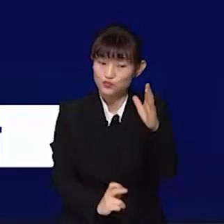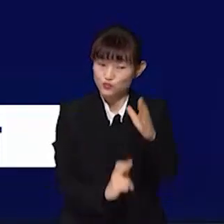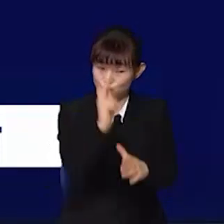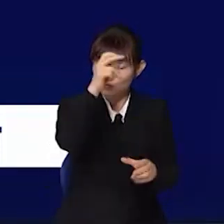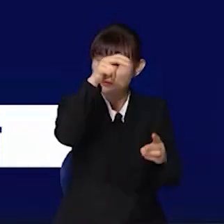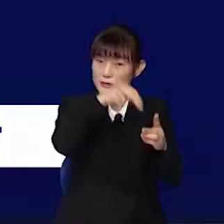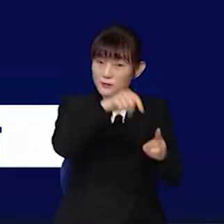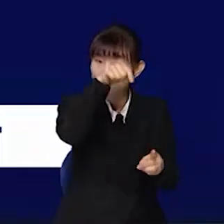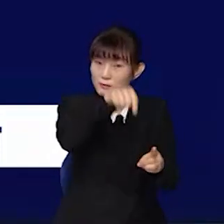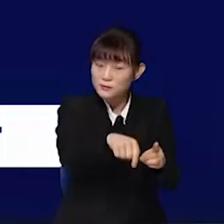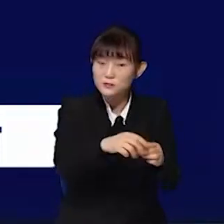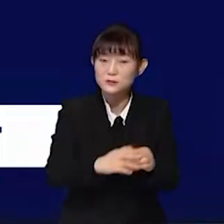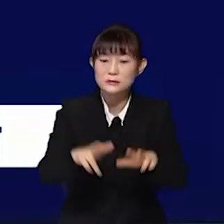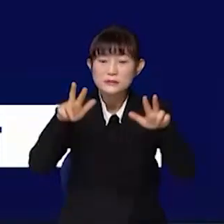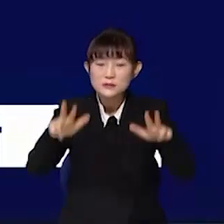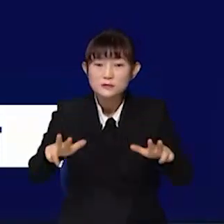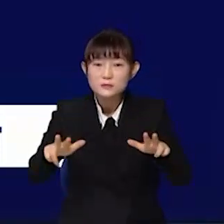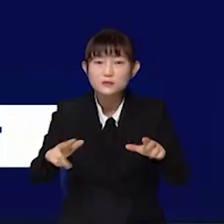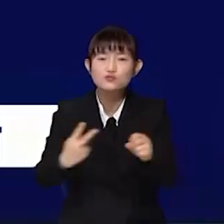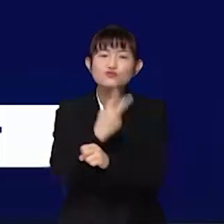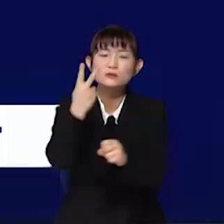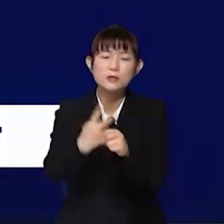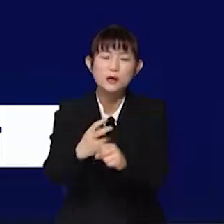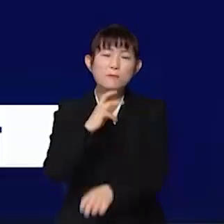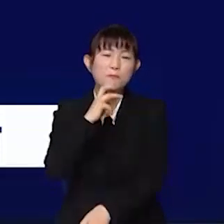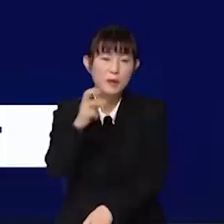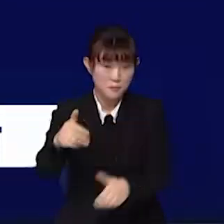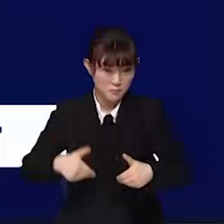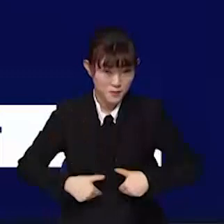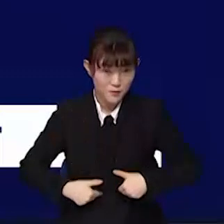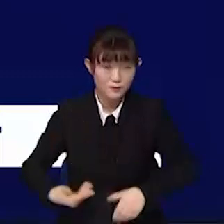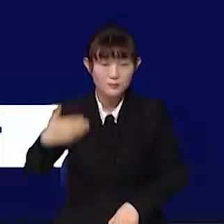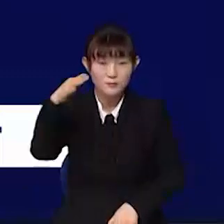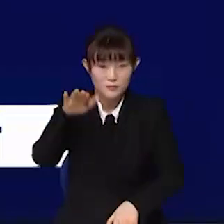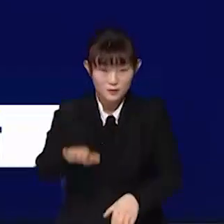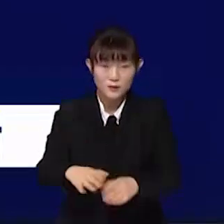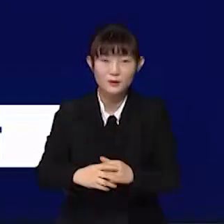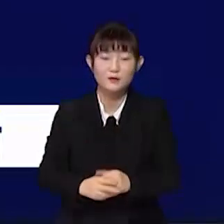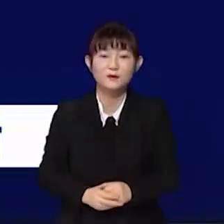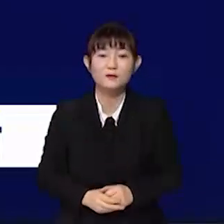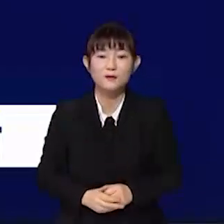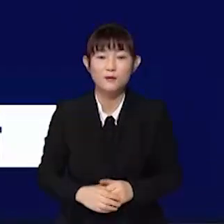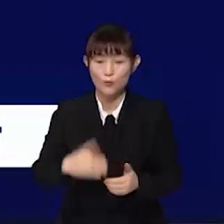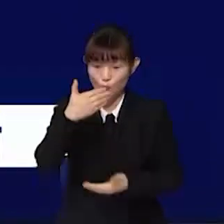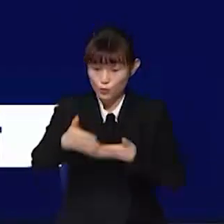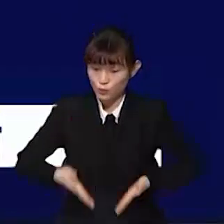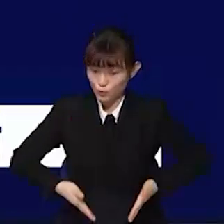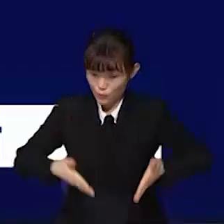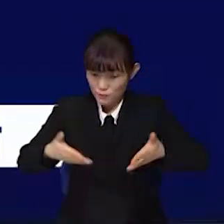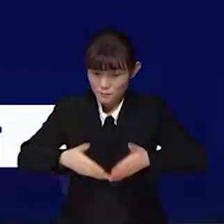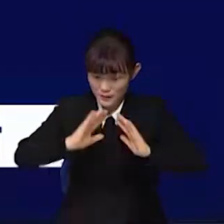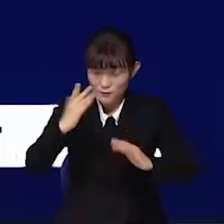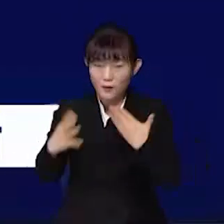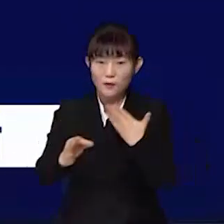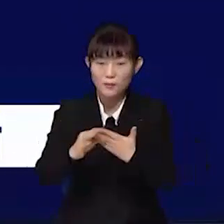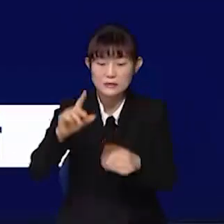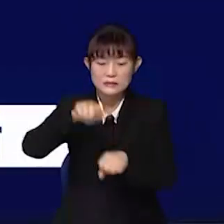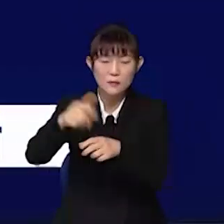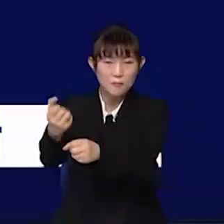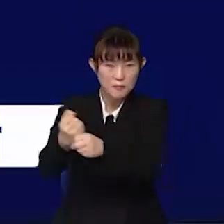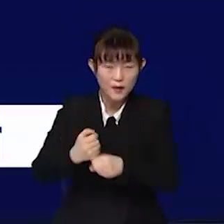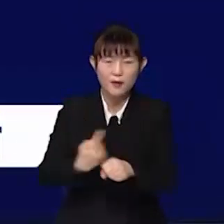나라우주센터까지 거의 지금 2시간 반 정도는 걸릴 거라고 지금 상황에서 근데 1시간 이내로 단축이